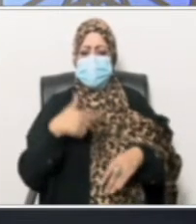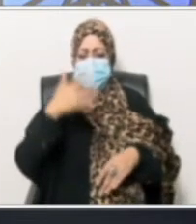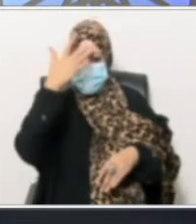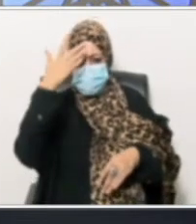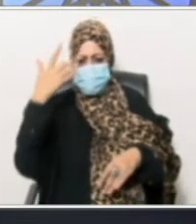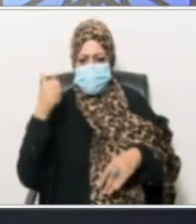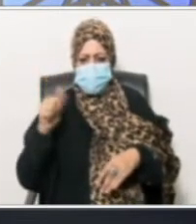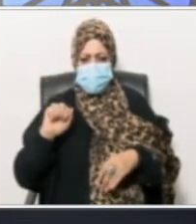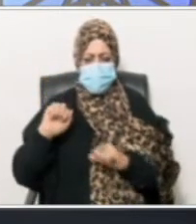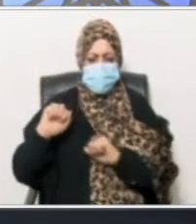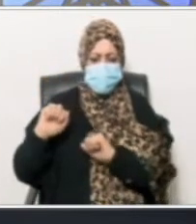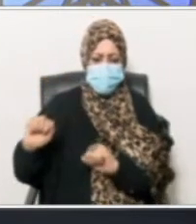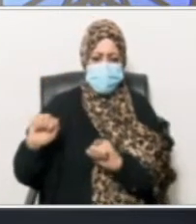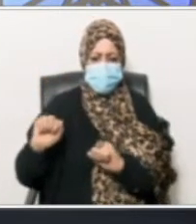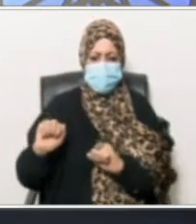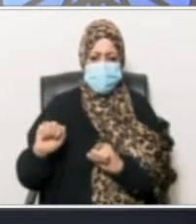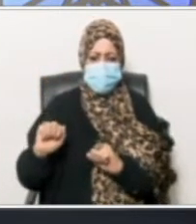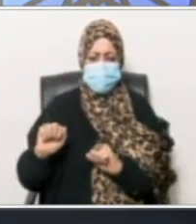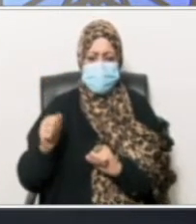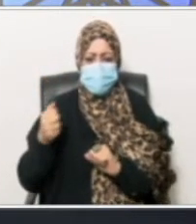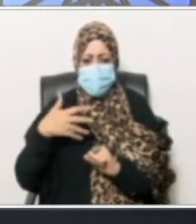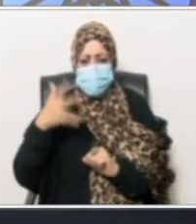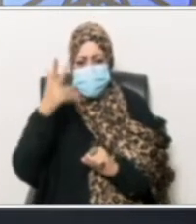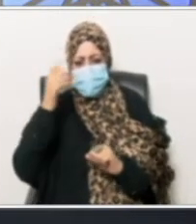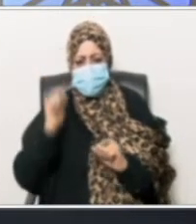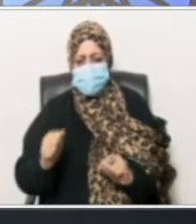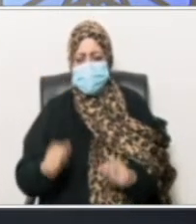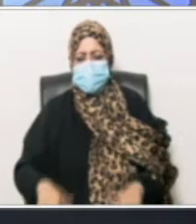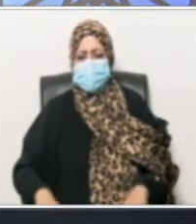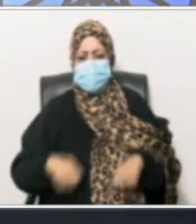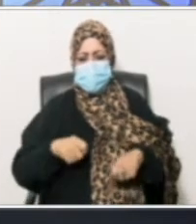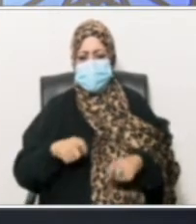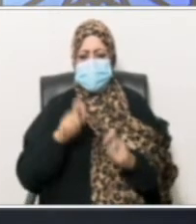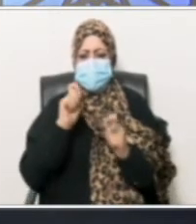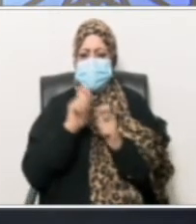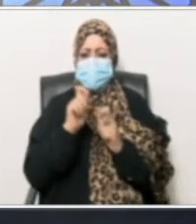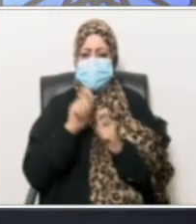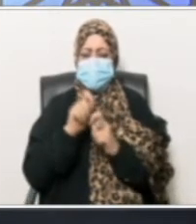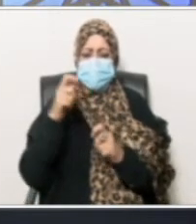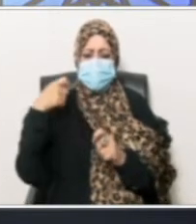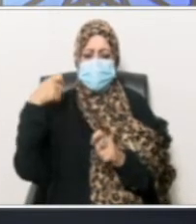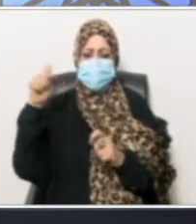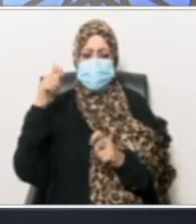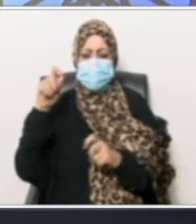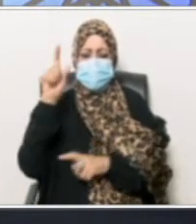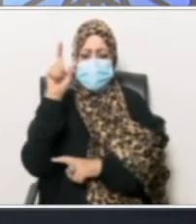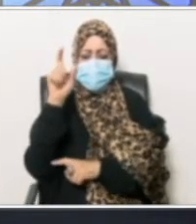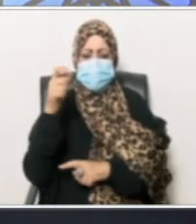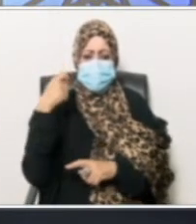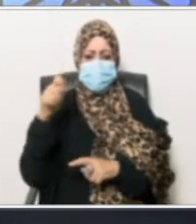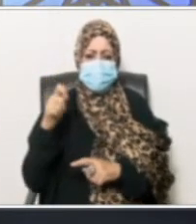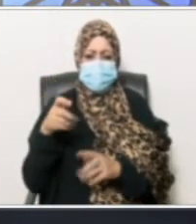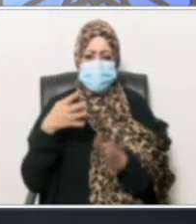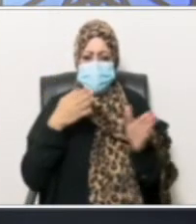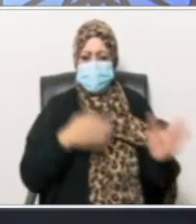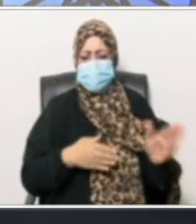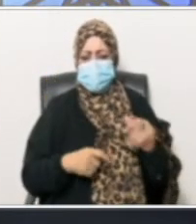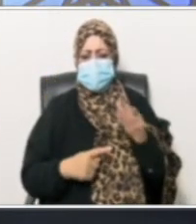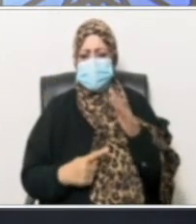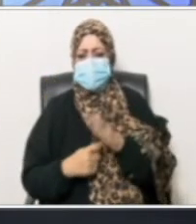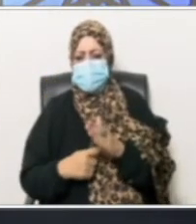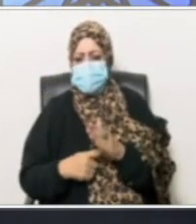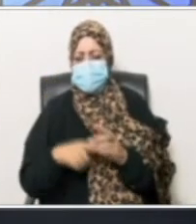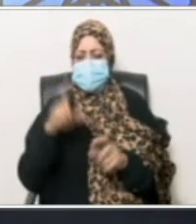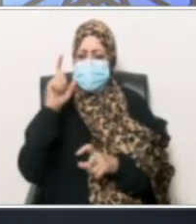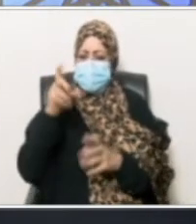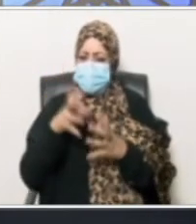دار الافتاء يعني دوله يعني حسبانيه؟ ان هي لما ترجعك خاصه في الامور اللي تتعلق بالاسلام زي المصارف